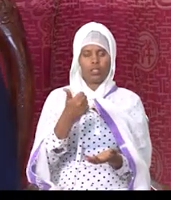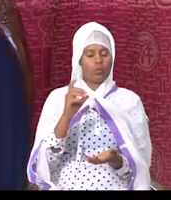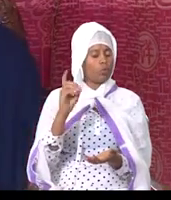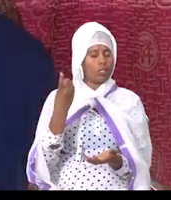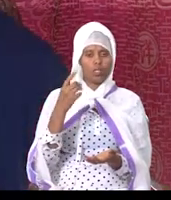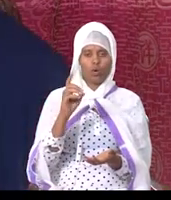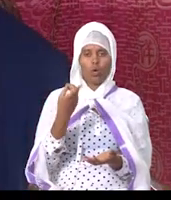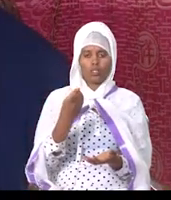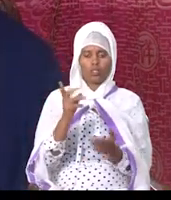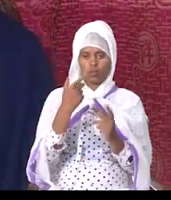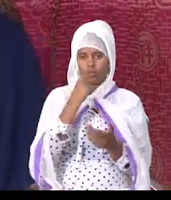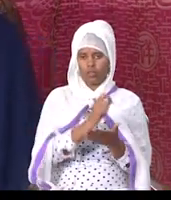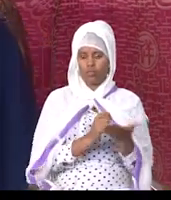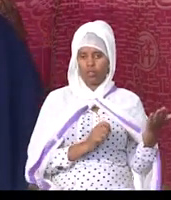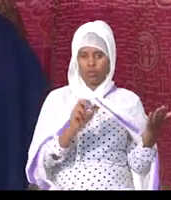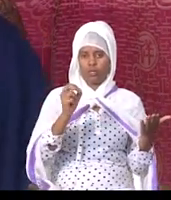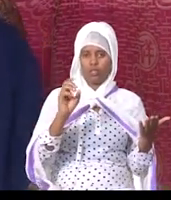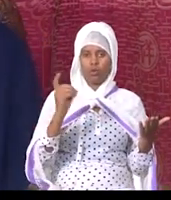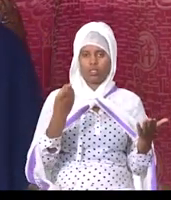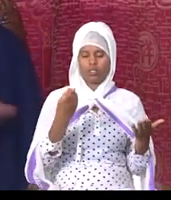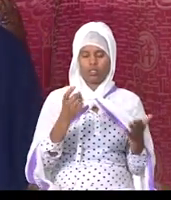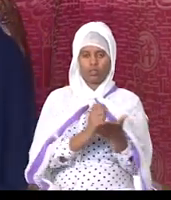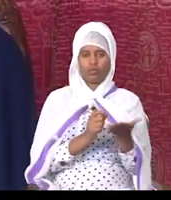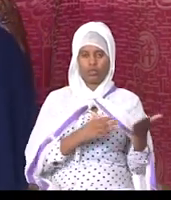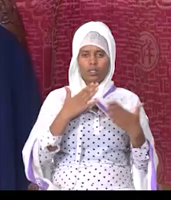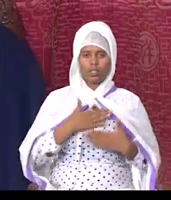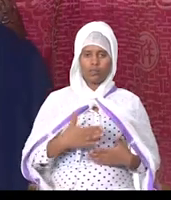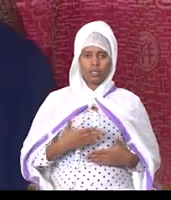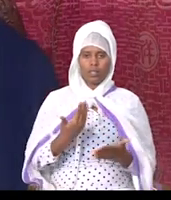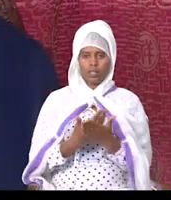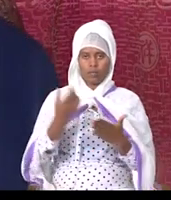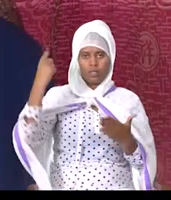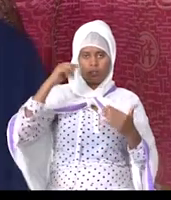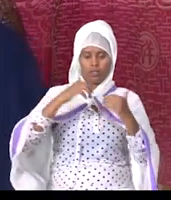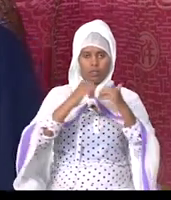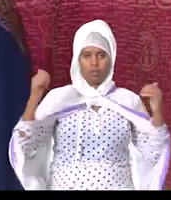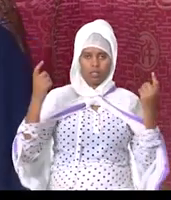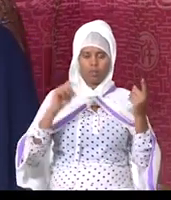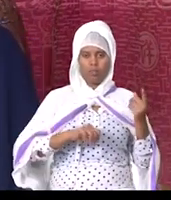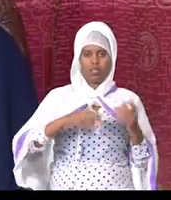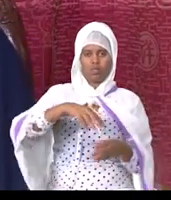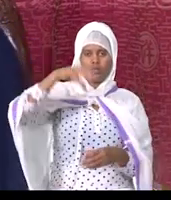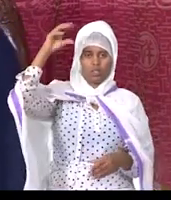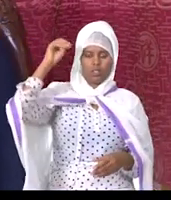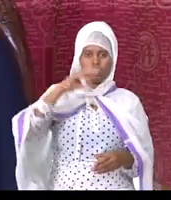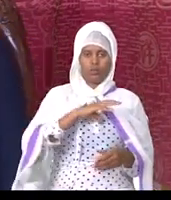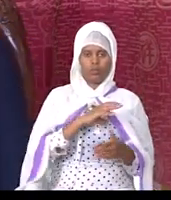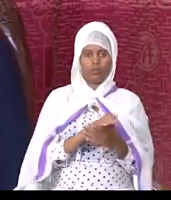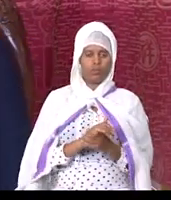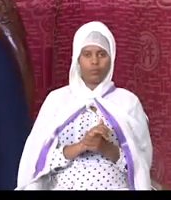ወንጀለ ዮሃንስ ምዕራፍ 10 ከምቲ ተደጋጋሚ ባልና ፀንሐ ንነፍሰይ ካባይ ዝወስዳ የለ እንታይ ዳ ባዕለየ ዘውፅአ መሊሰ